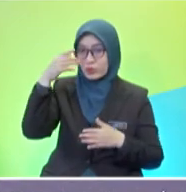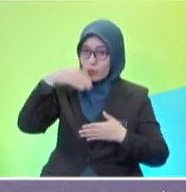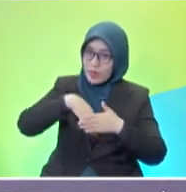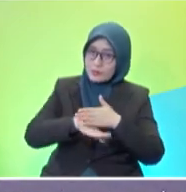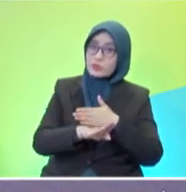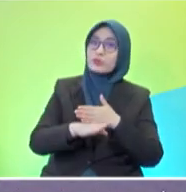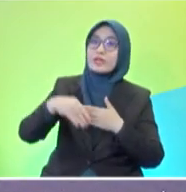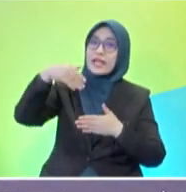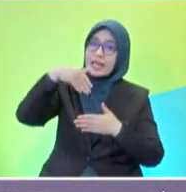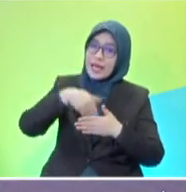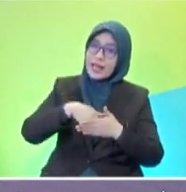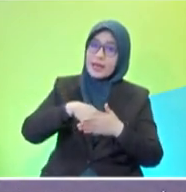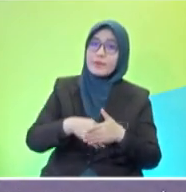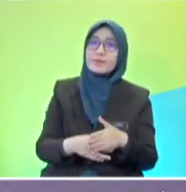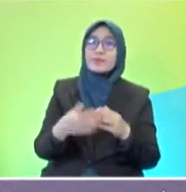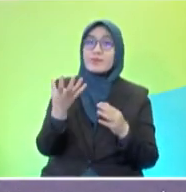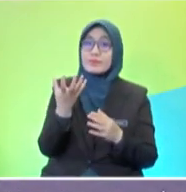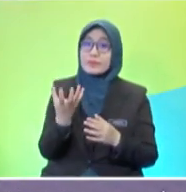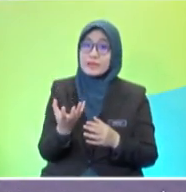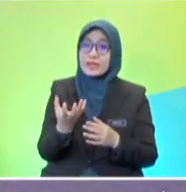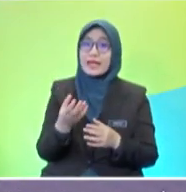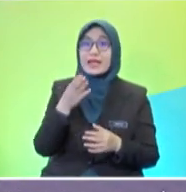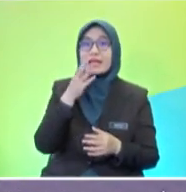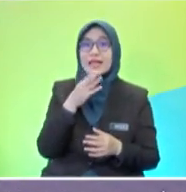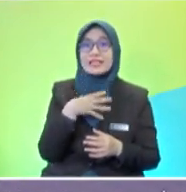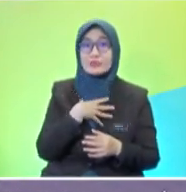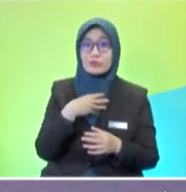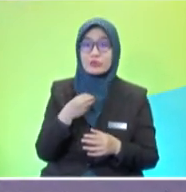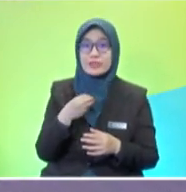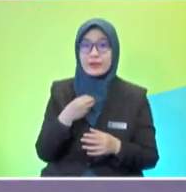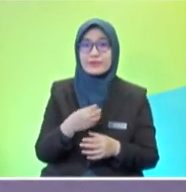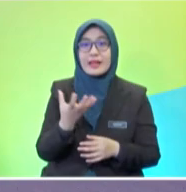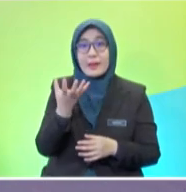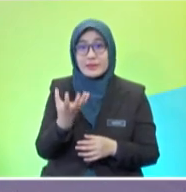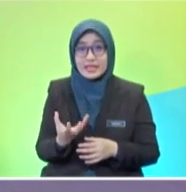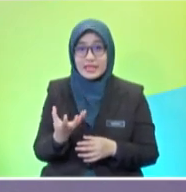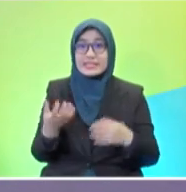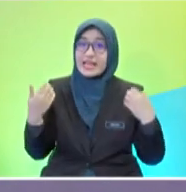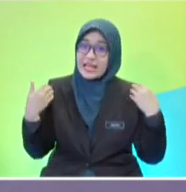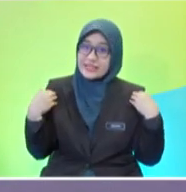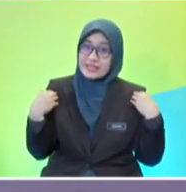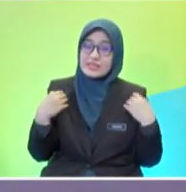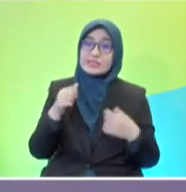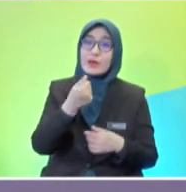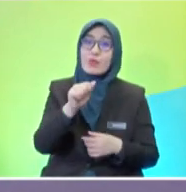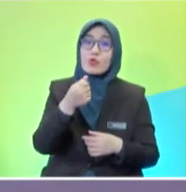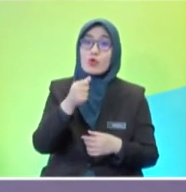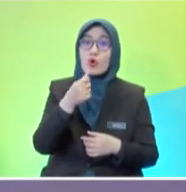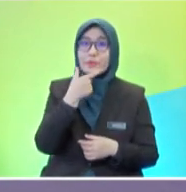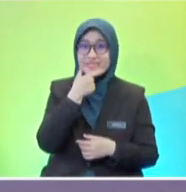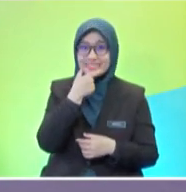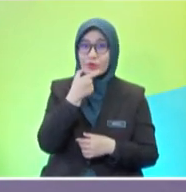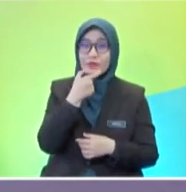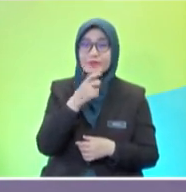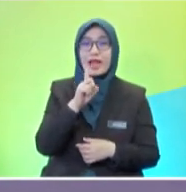di dalam balang biru terdapat 10 keping biskuit Coba kirim 1 2 3